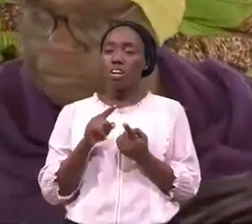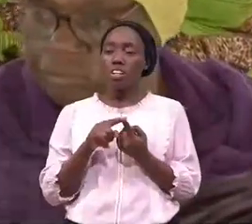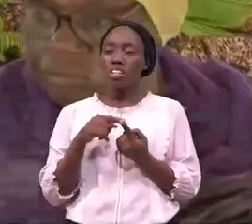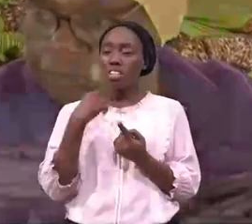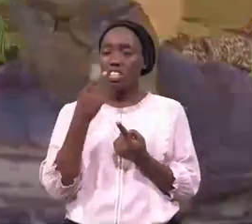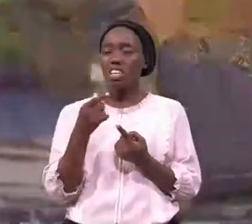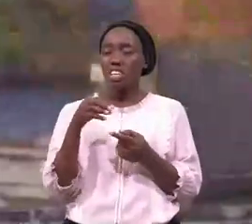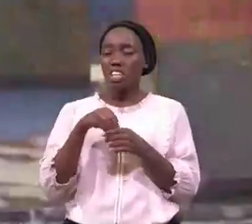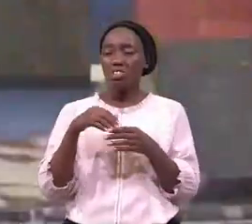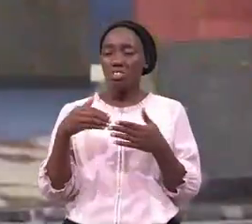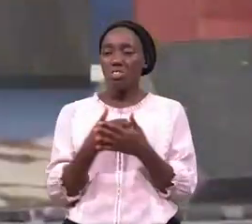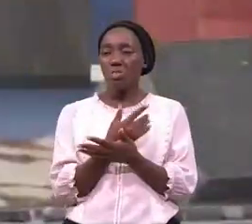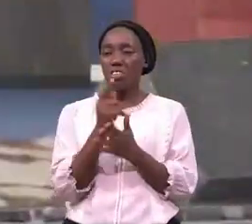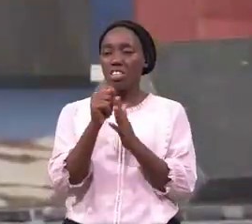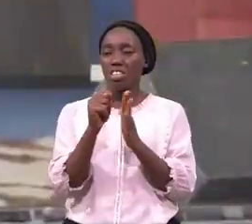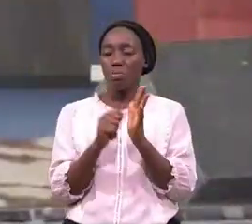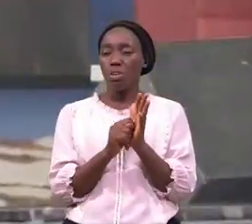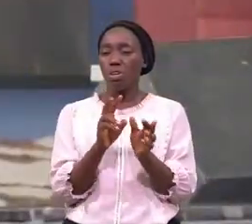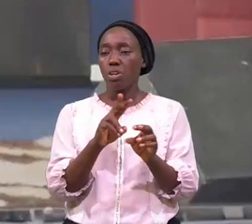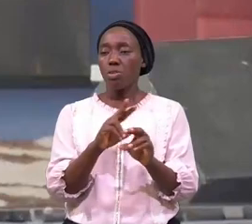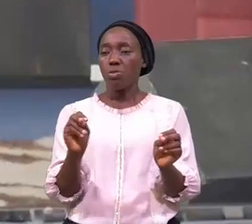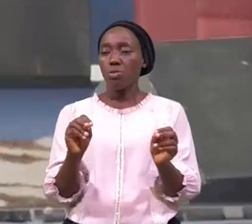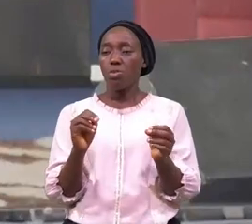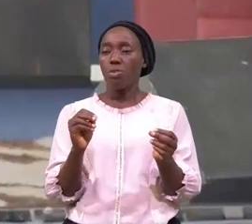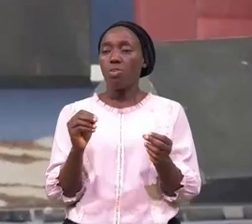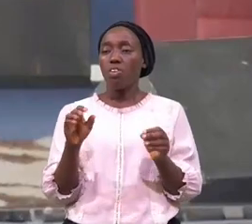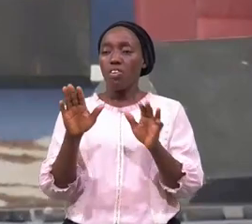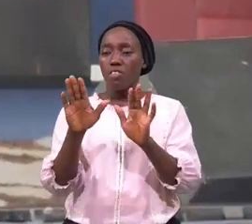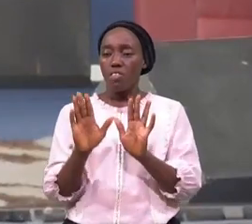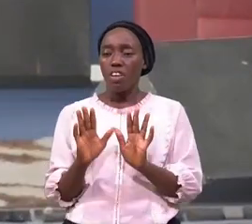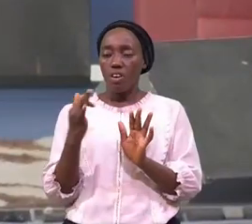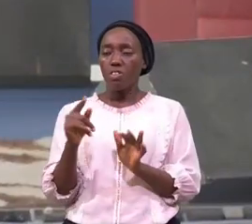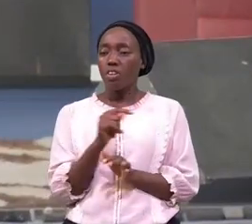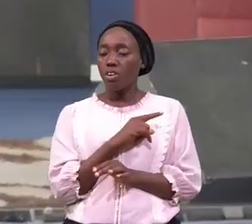Et ils pensent que dans le Nouveau Testament, il n'y a pas la crainte du Seigneur.